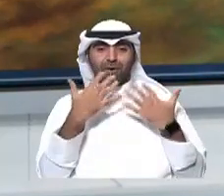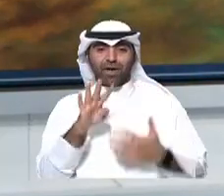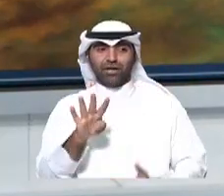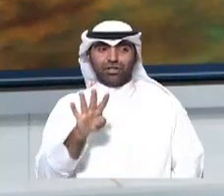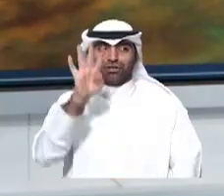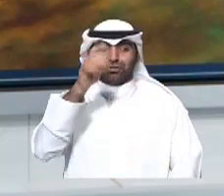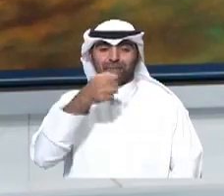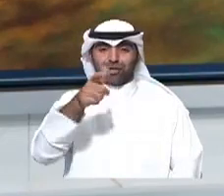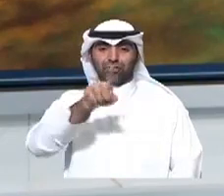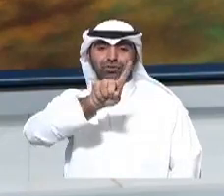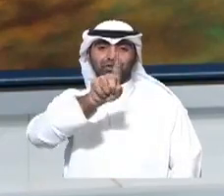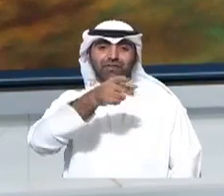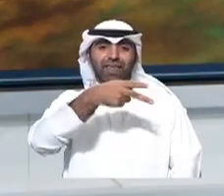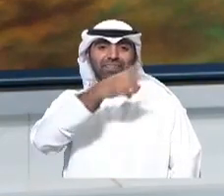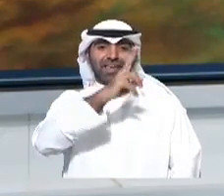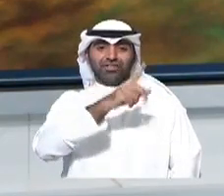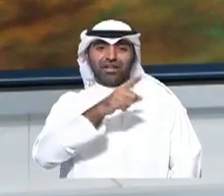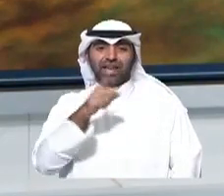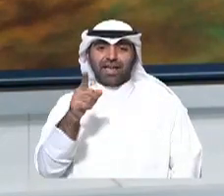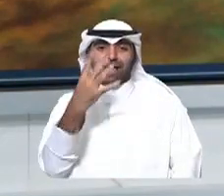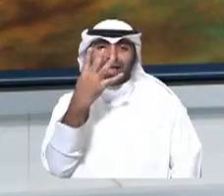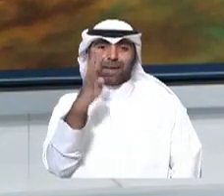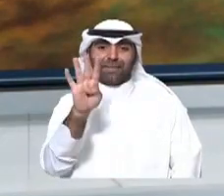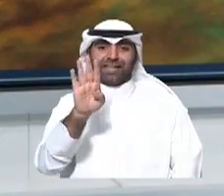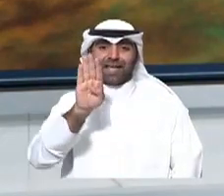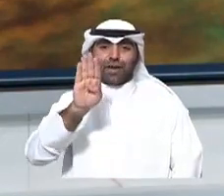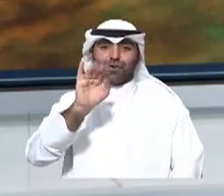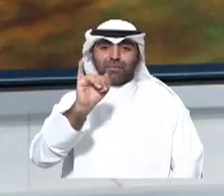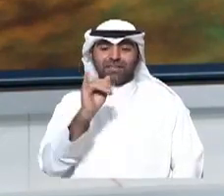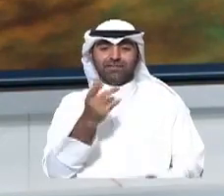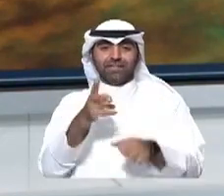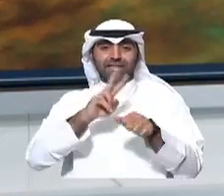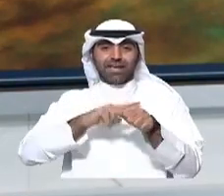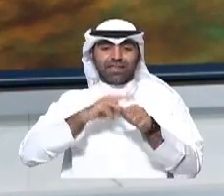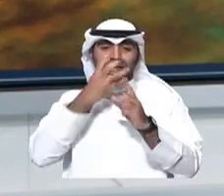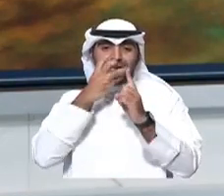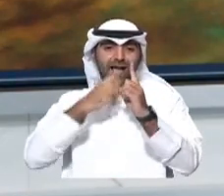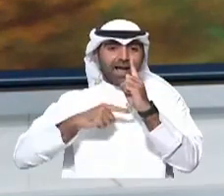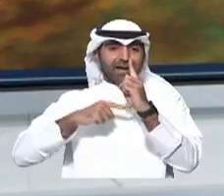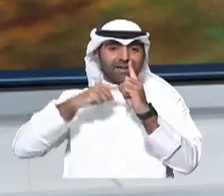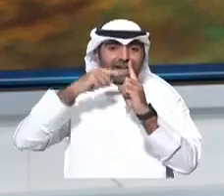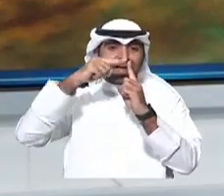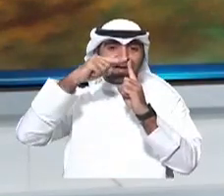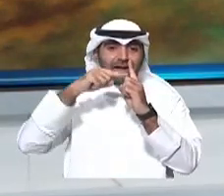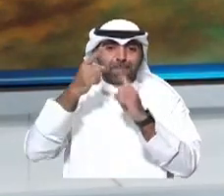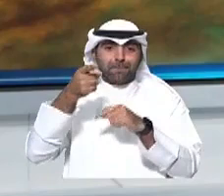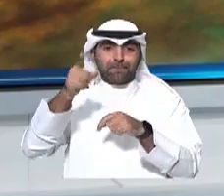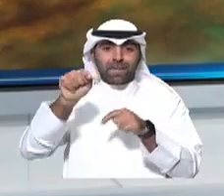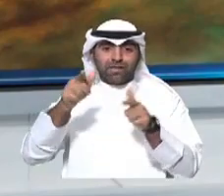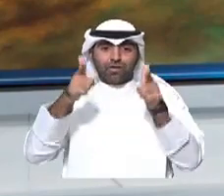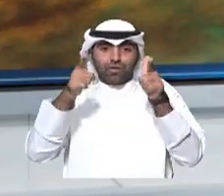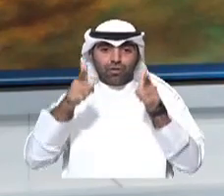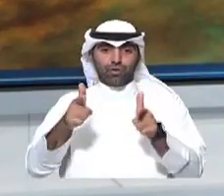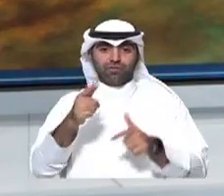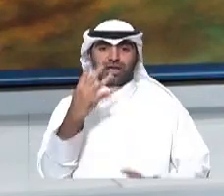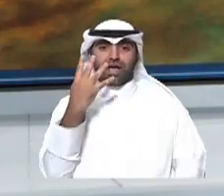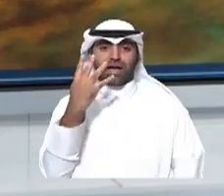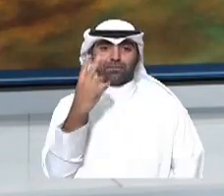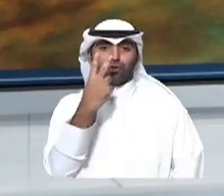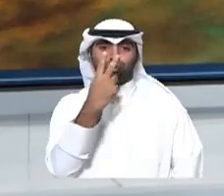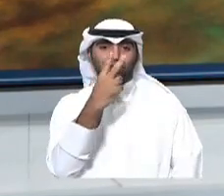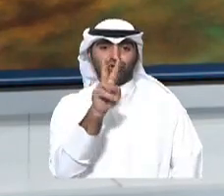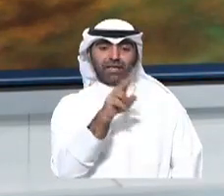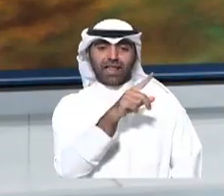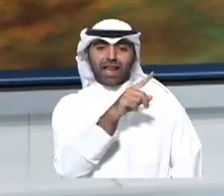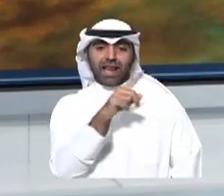غربية سرعتها من 12 إلى 40 كيلومتر في الساعة، درجات الحرارة راح تكون معظمها متراوحة ما بين 24 و